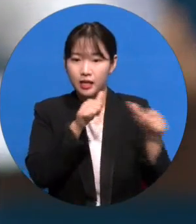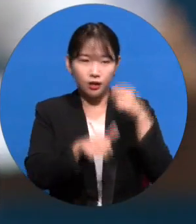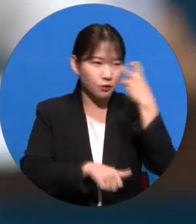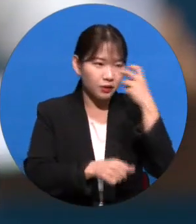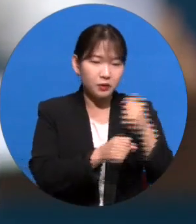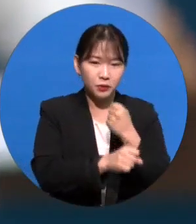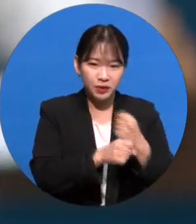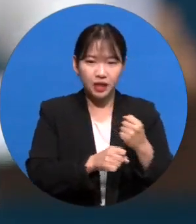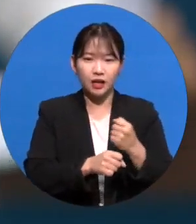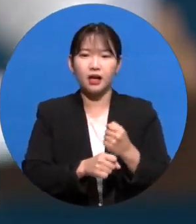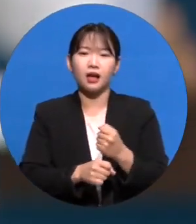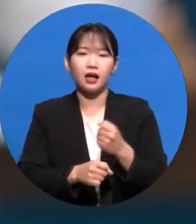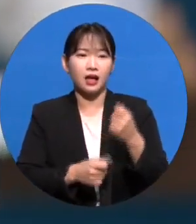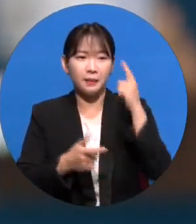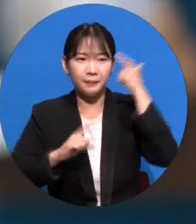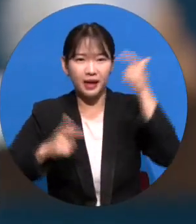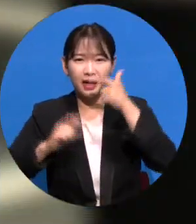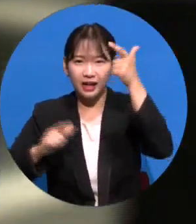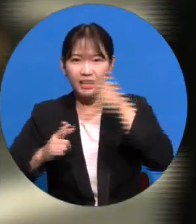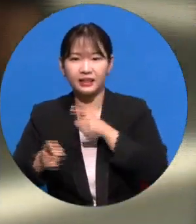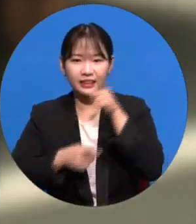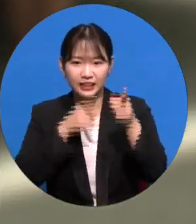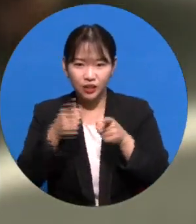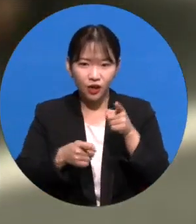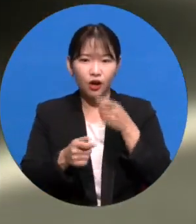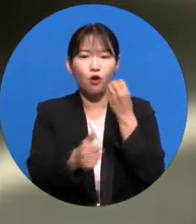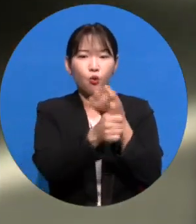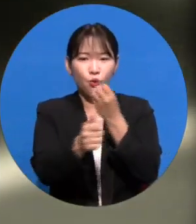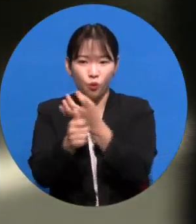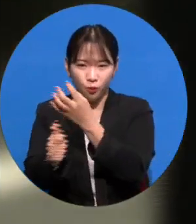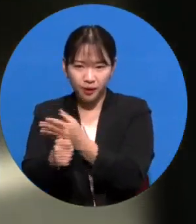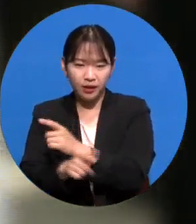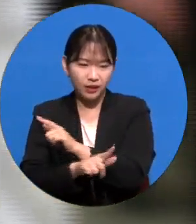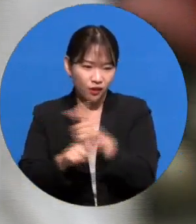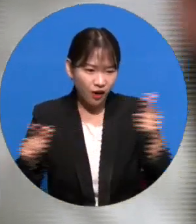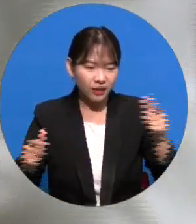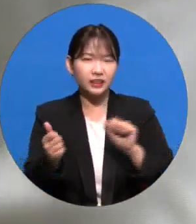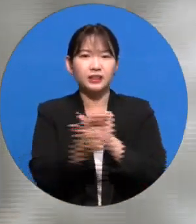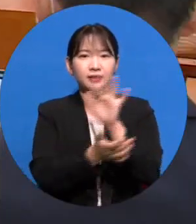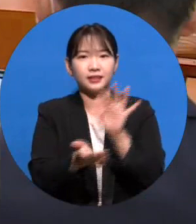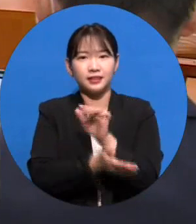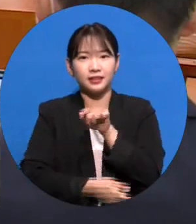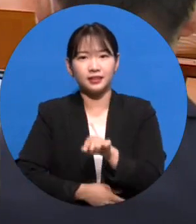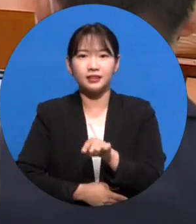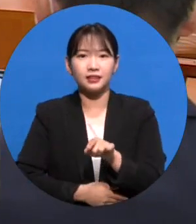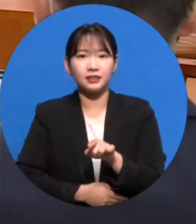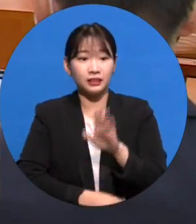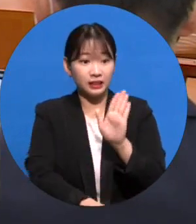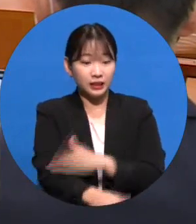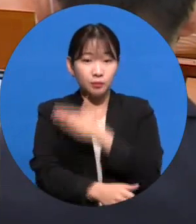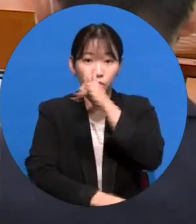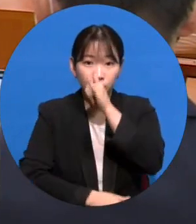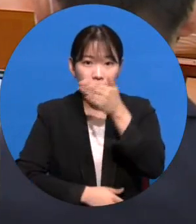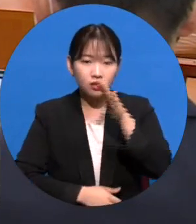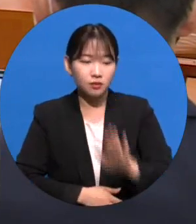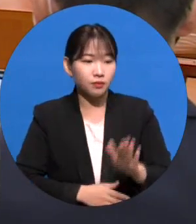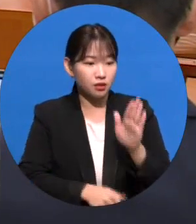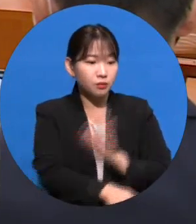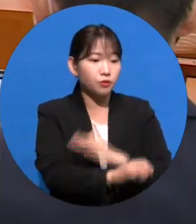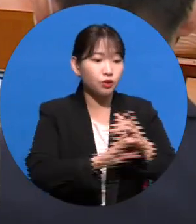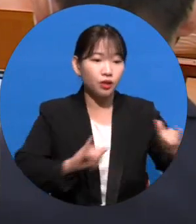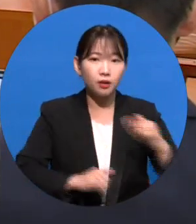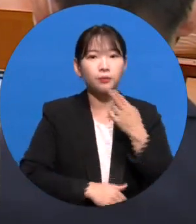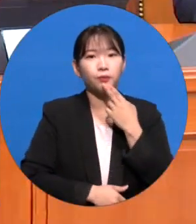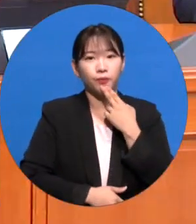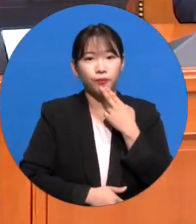조작, 끝없는 재심 신청, 잇단 고발 등의 경선 후폭풍. 잘못은 있는데 정작 잘못한